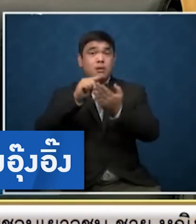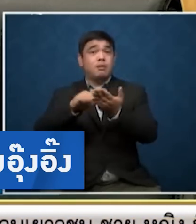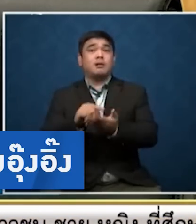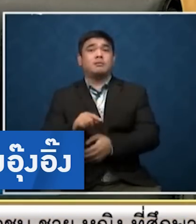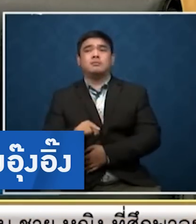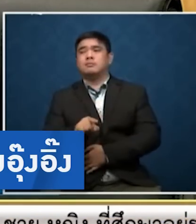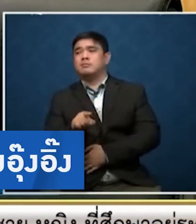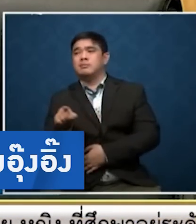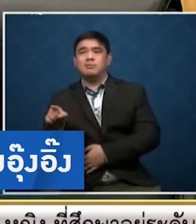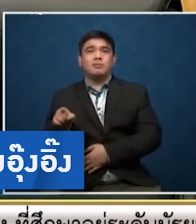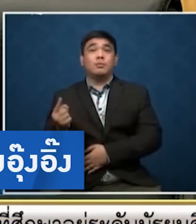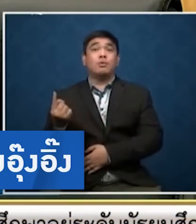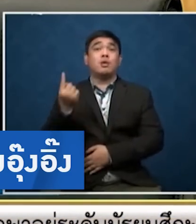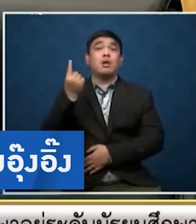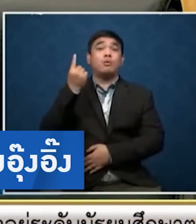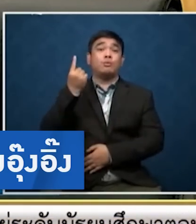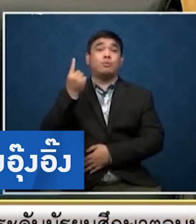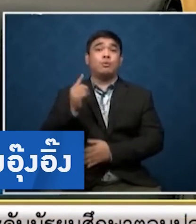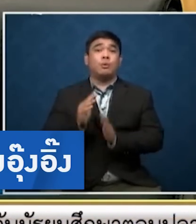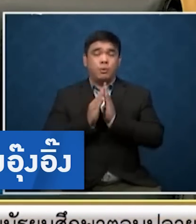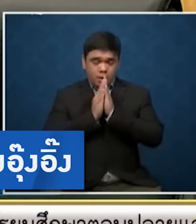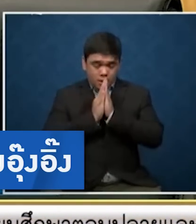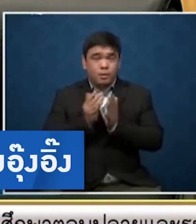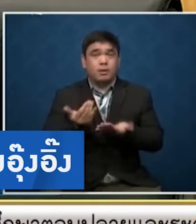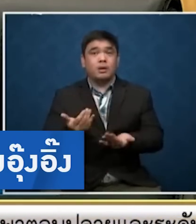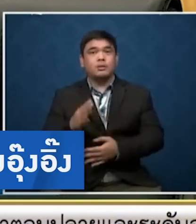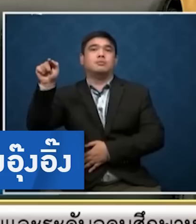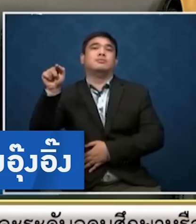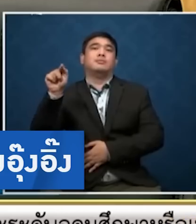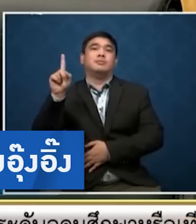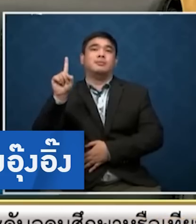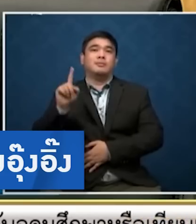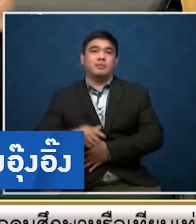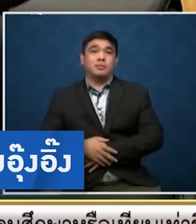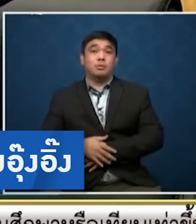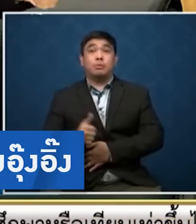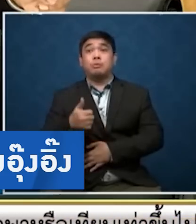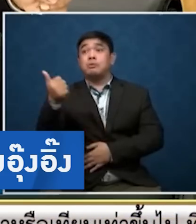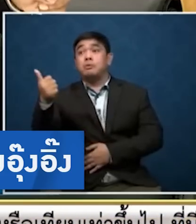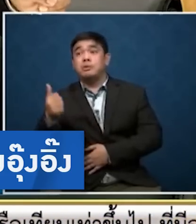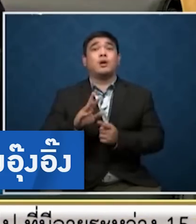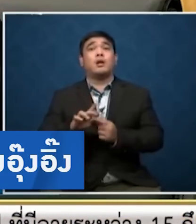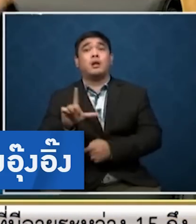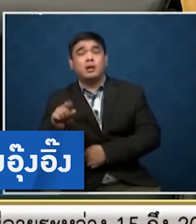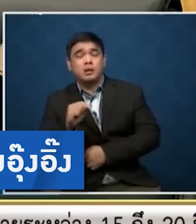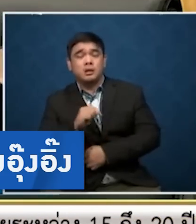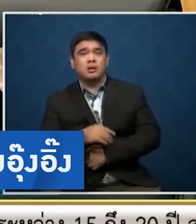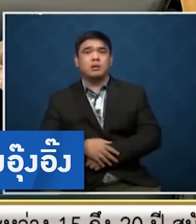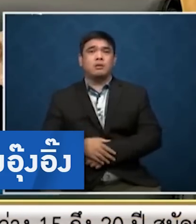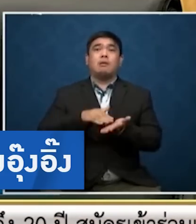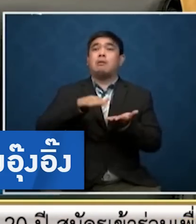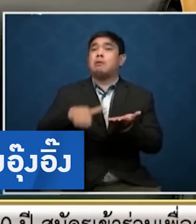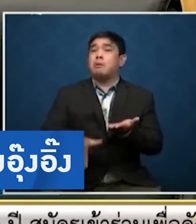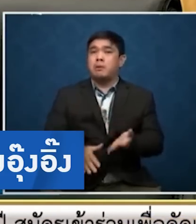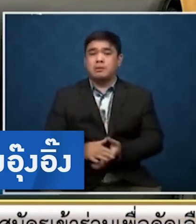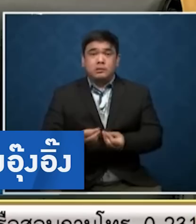ดนะครับมีคนเดียวที่ยกมือไหว้เคารพได้คือในชวนหลีกภัยนอกนั้นพลเอกชวลิตก็ลดค่าเงินบา